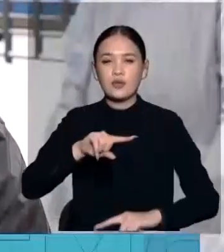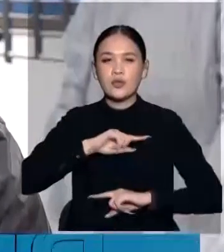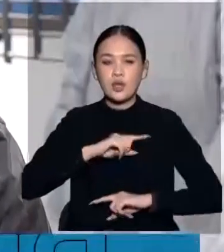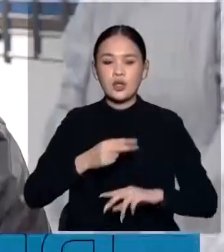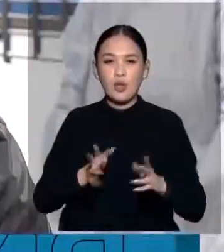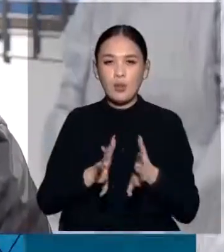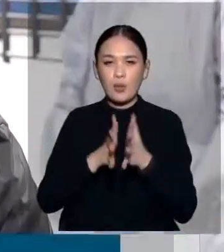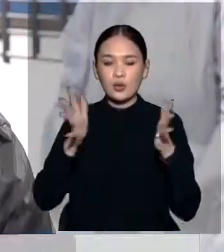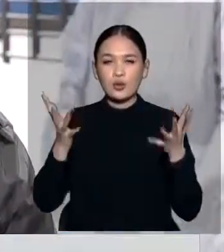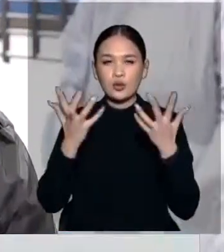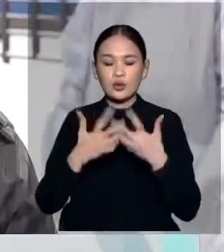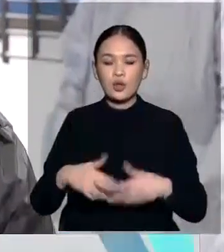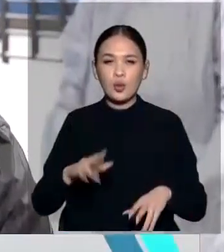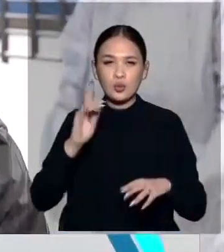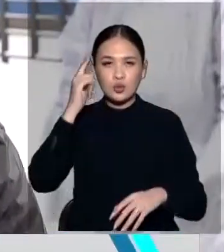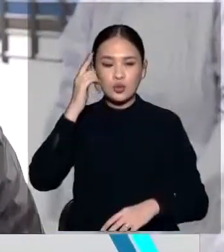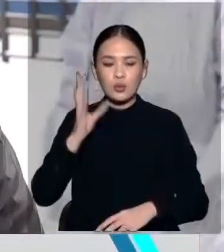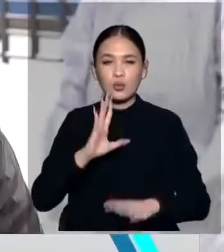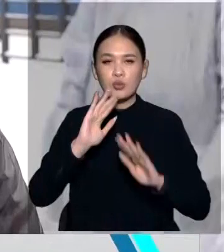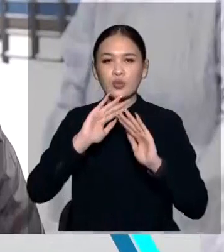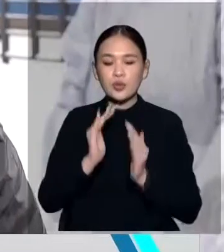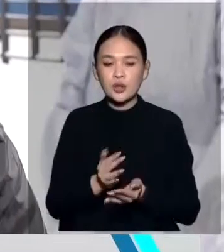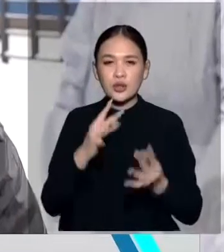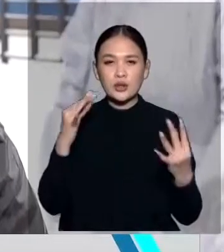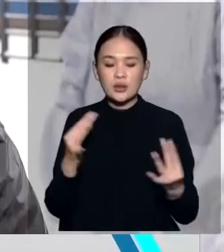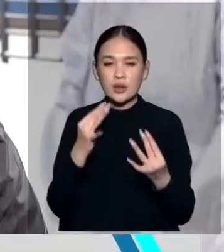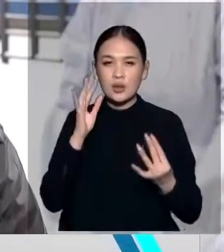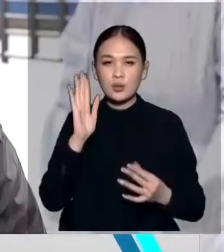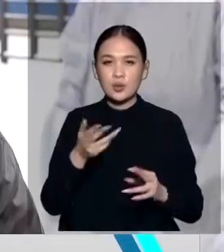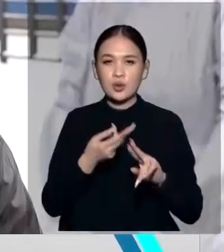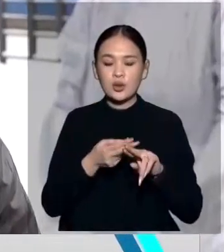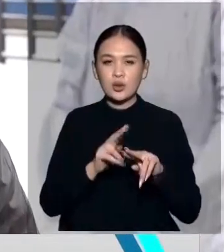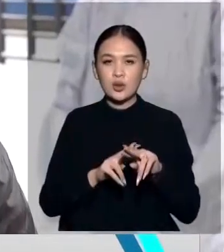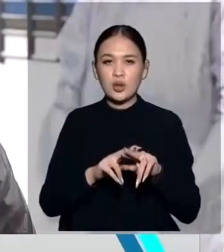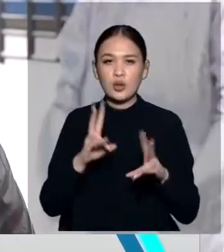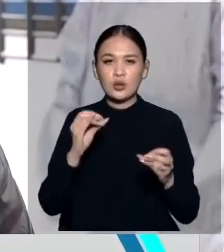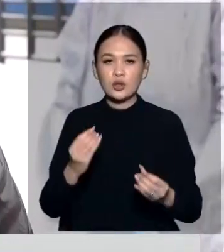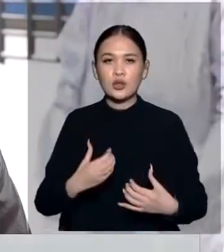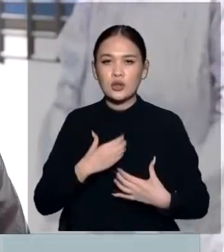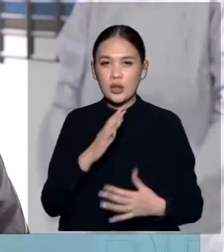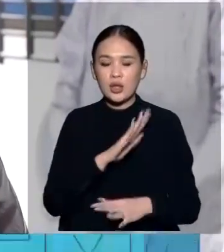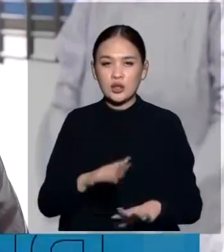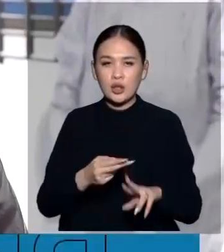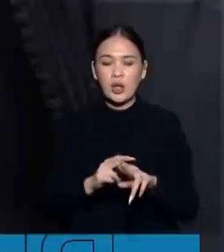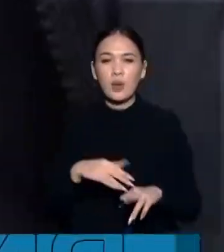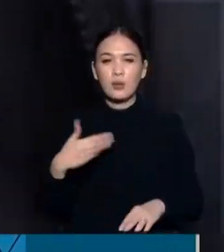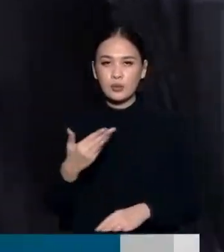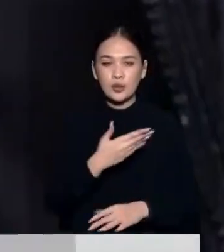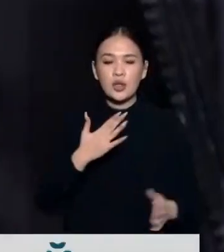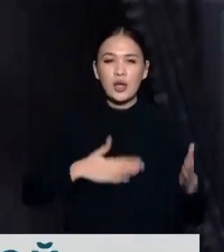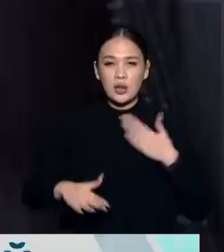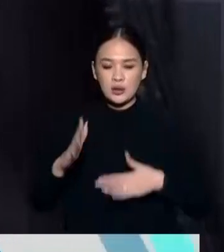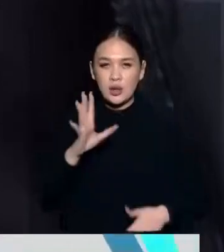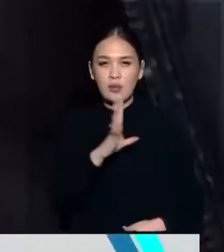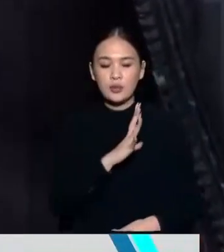разгромный счет. Я думала, будет поменьше и поинтересней, но ничего страшного. В принципе, мы все равно все